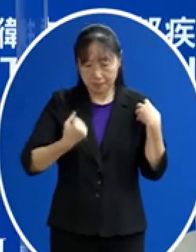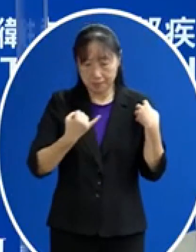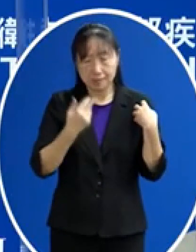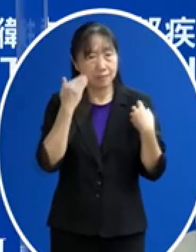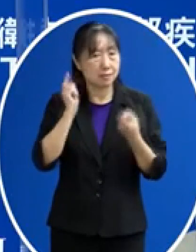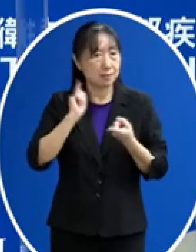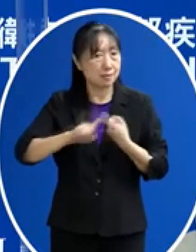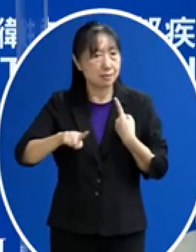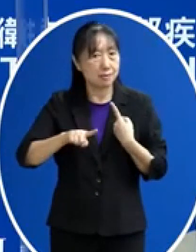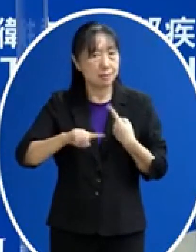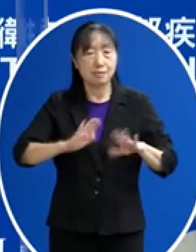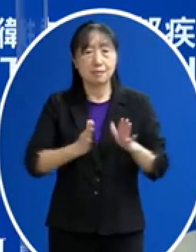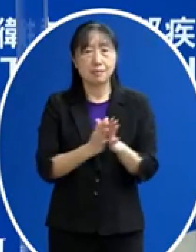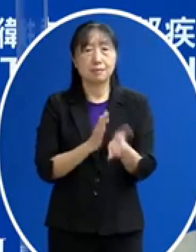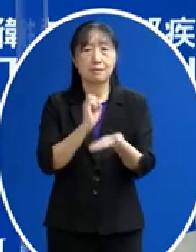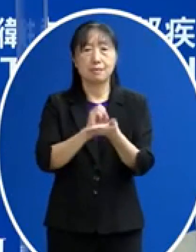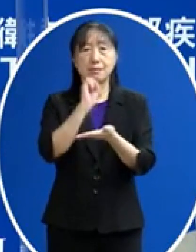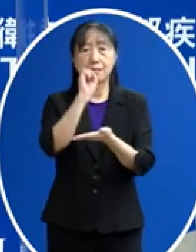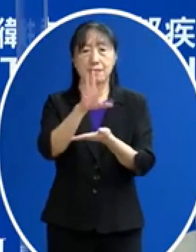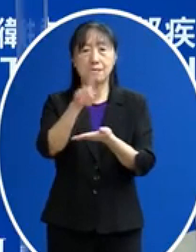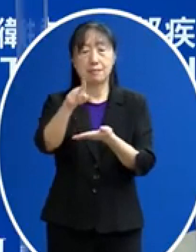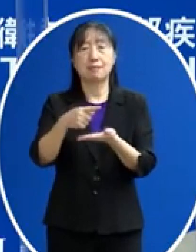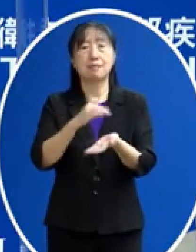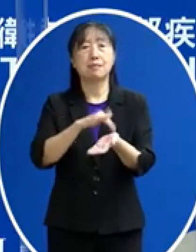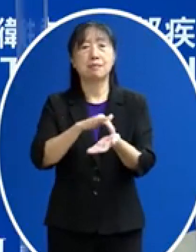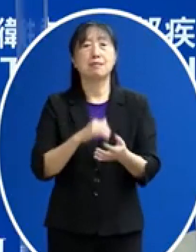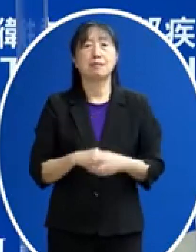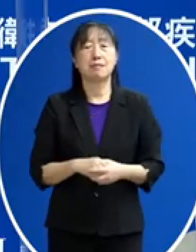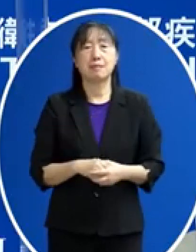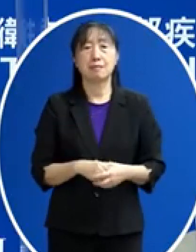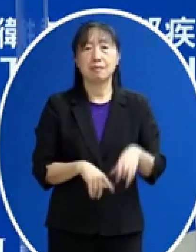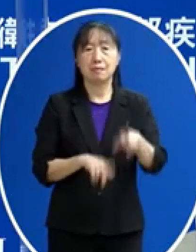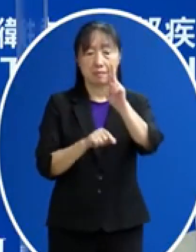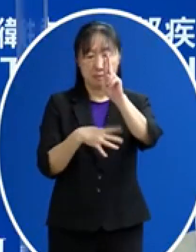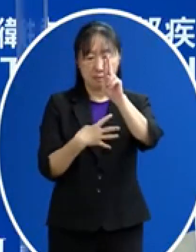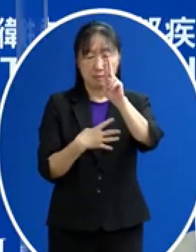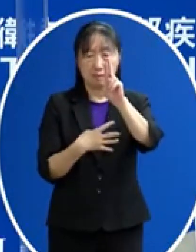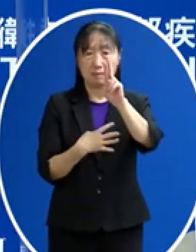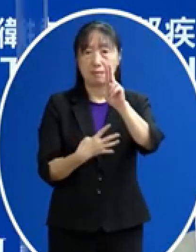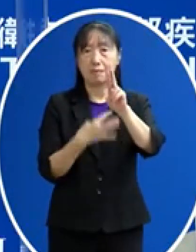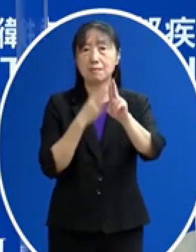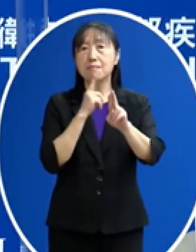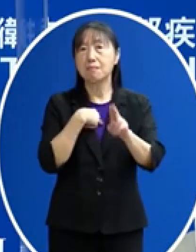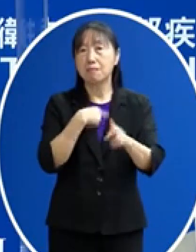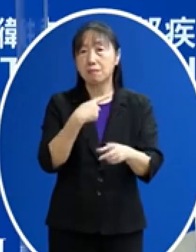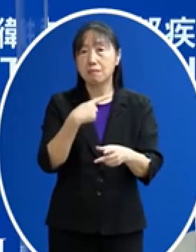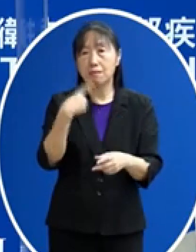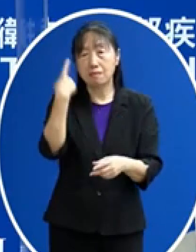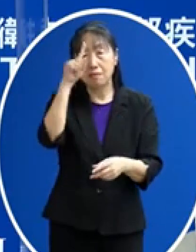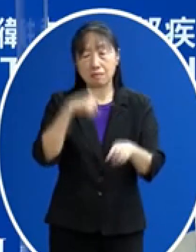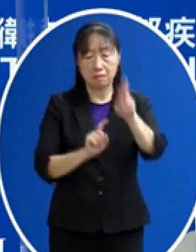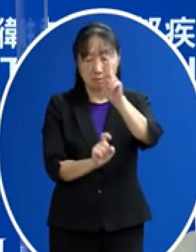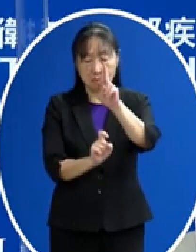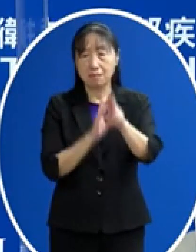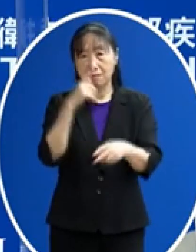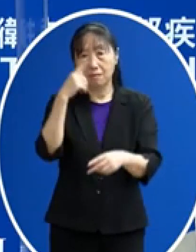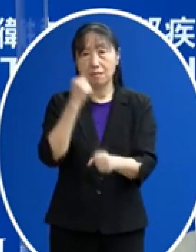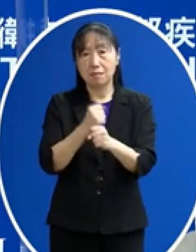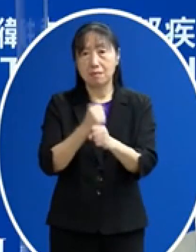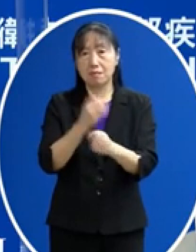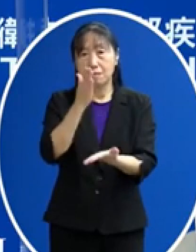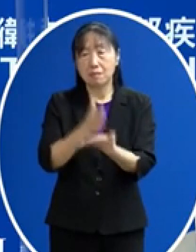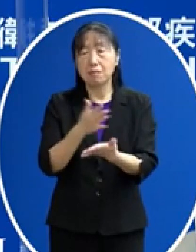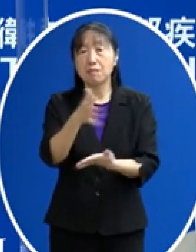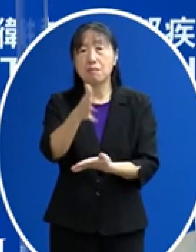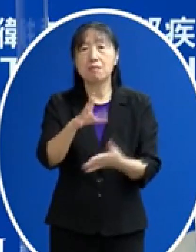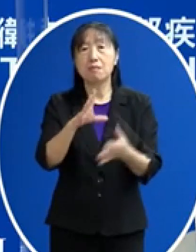的症状立刻要联络卫生单位。那12月10号之所以停止上班，是避免我们在第一圈